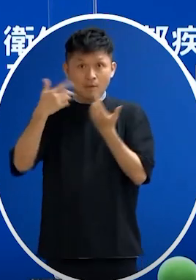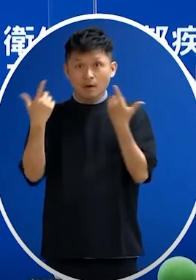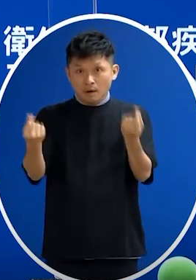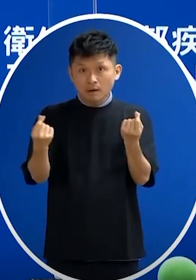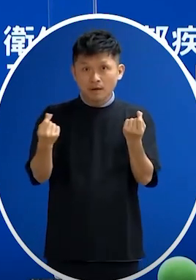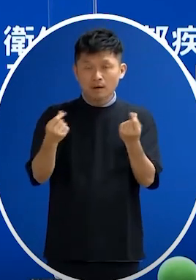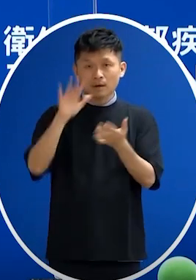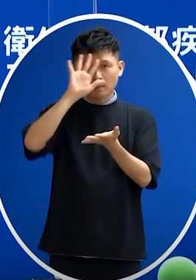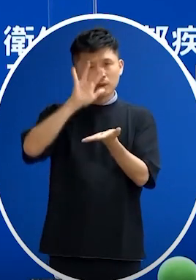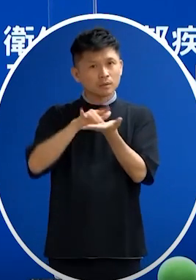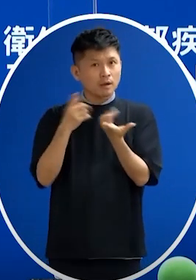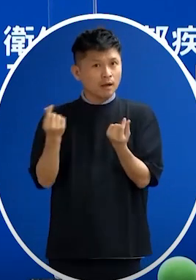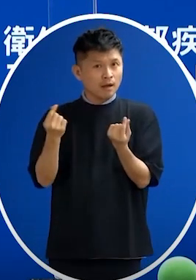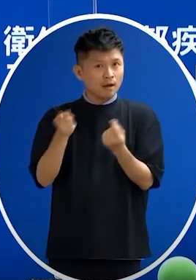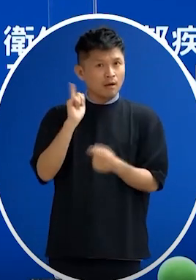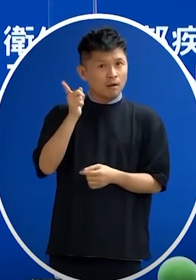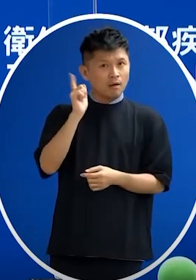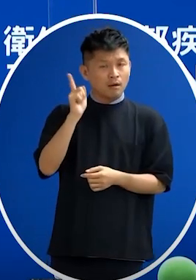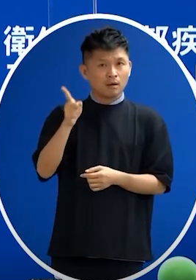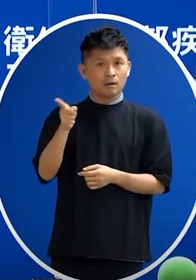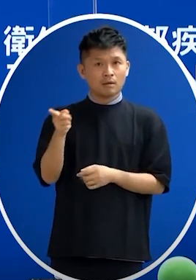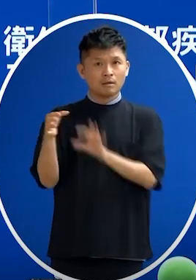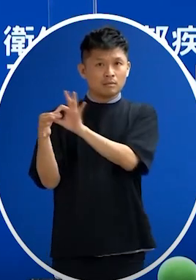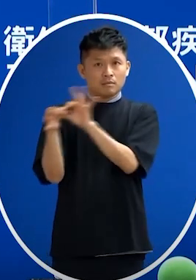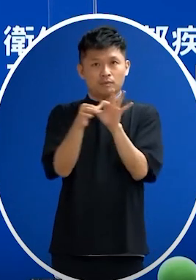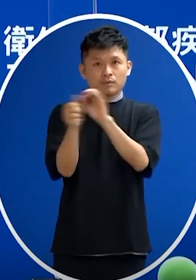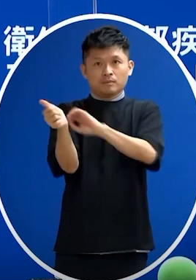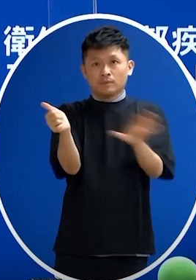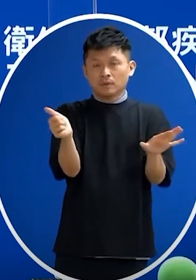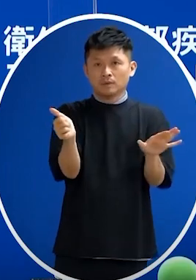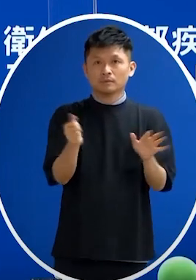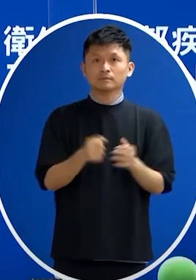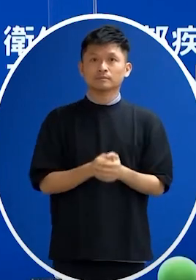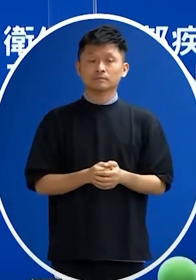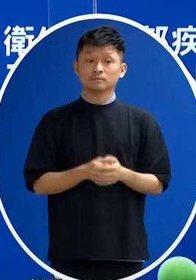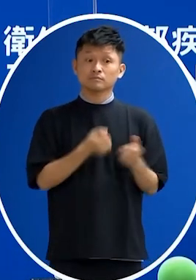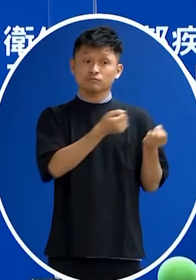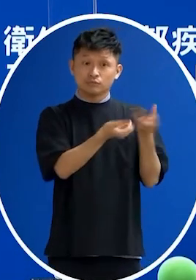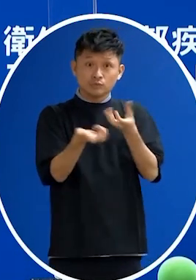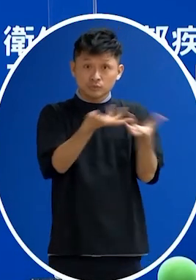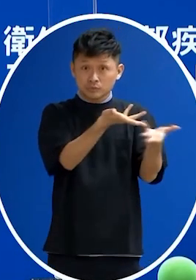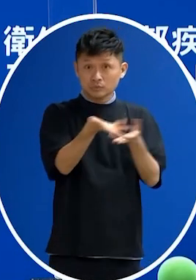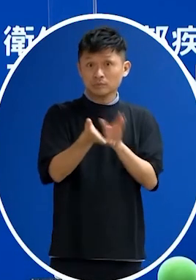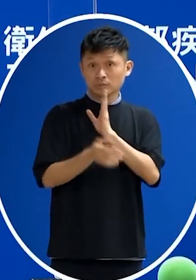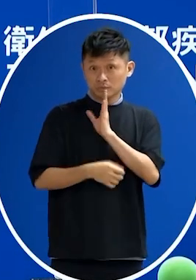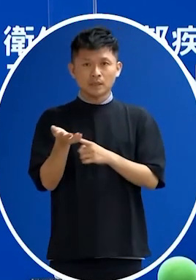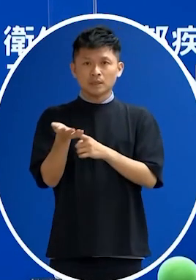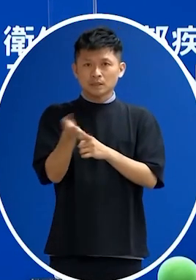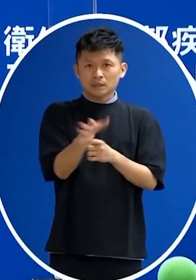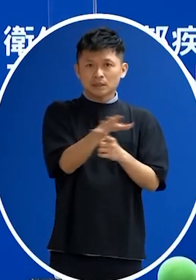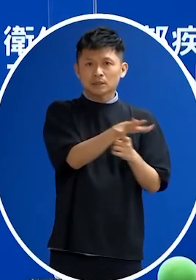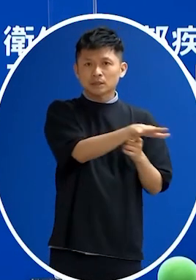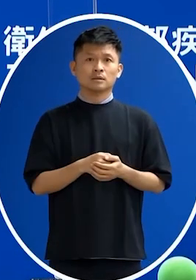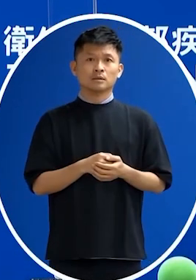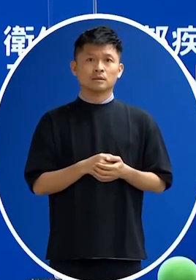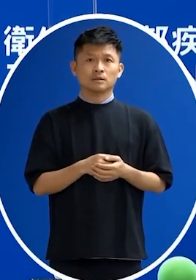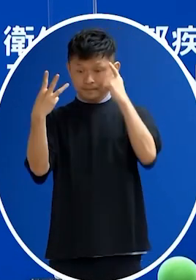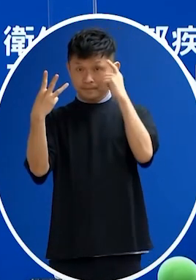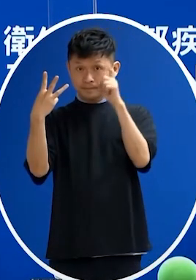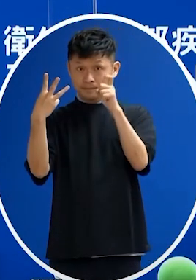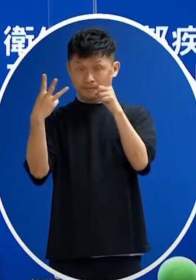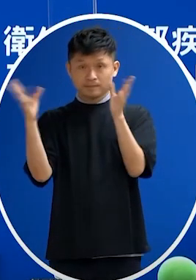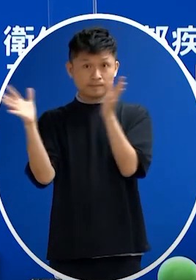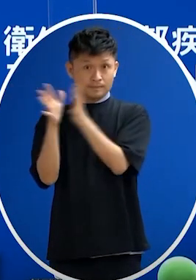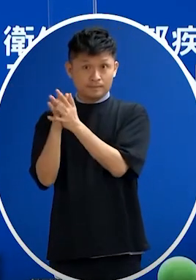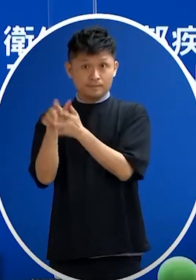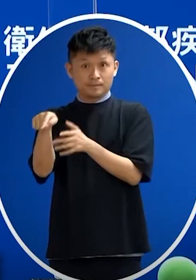的病毒，它就是一定是一体的。它可以是一个群聚，但它在现在看起来是平行的一个案例。